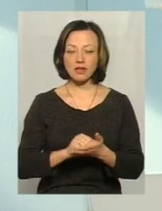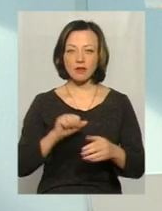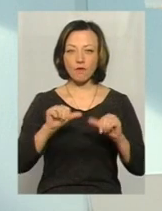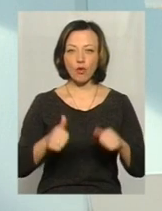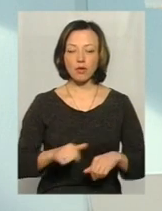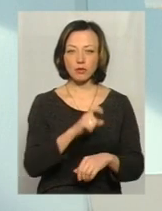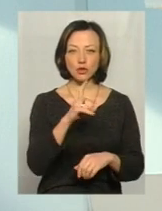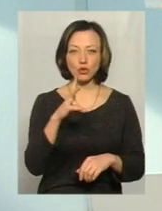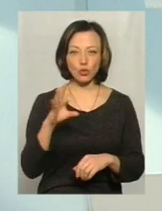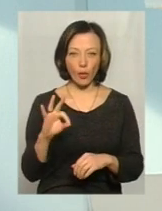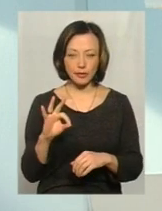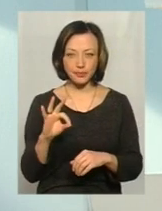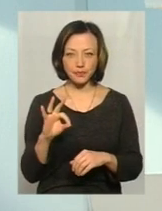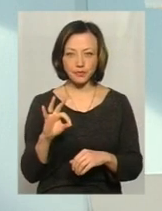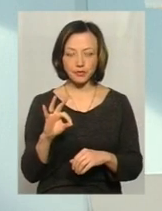формі зовнішнього